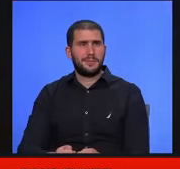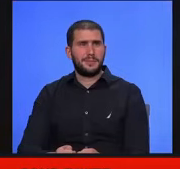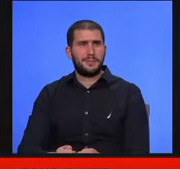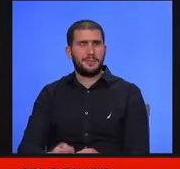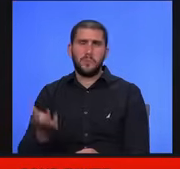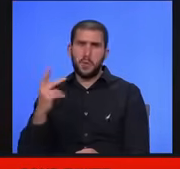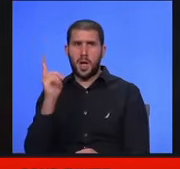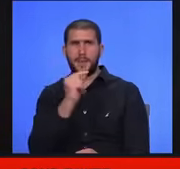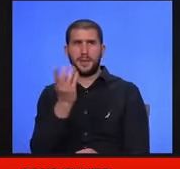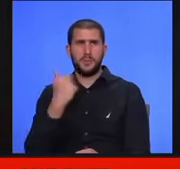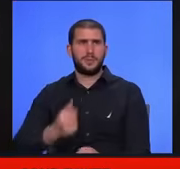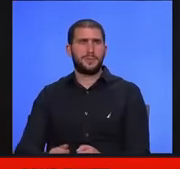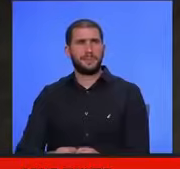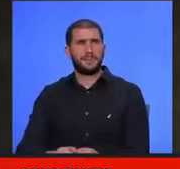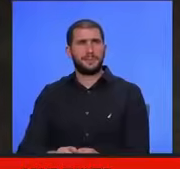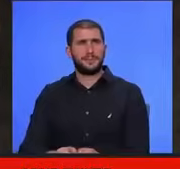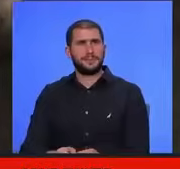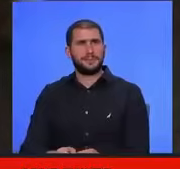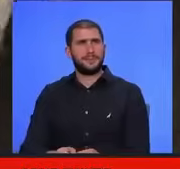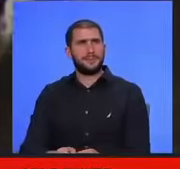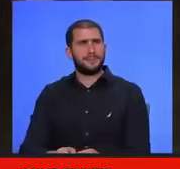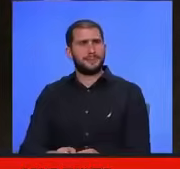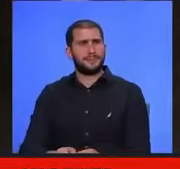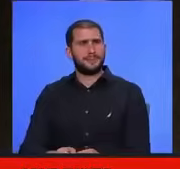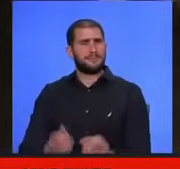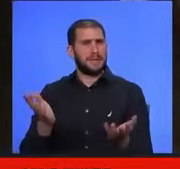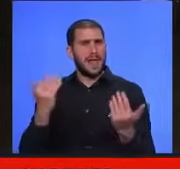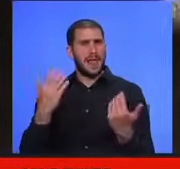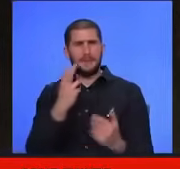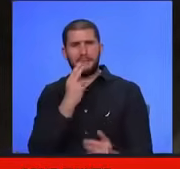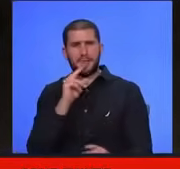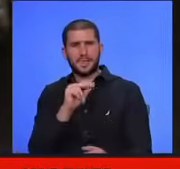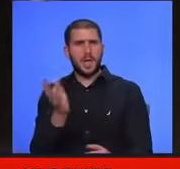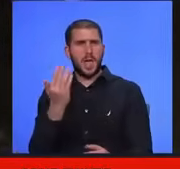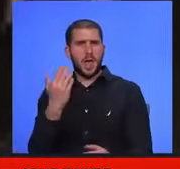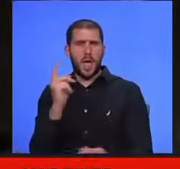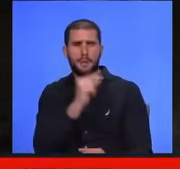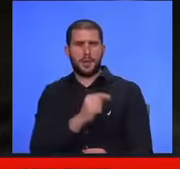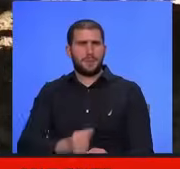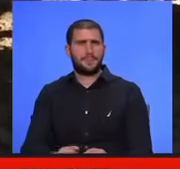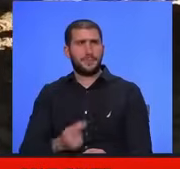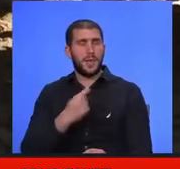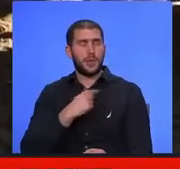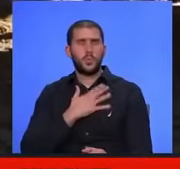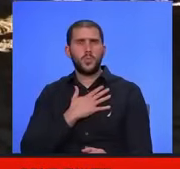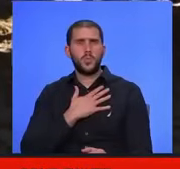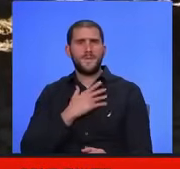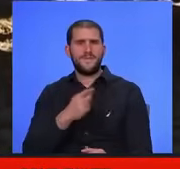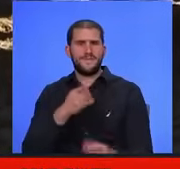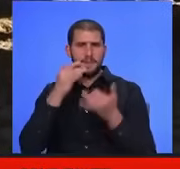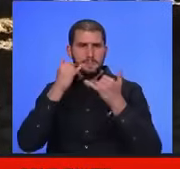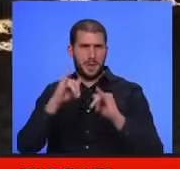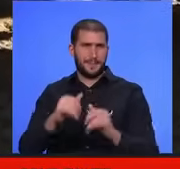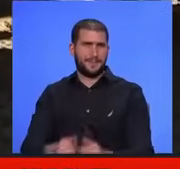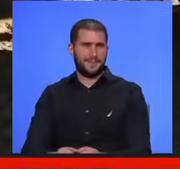יאללה, בביתה. היפ. יאללה, יאללה, יאללה. בביתה. אני אוהב ברע.